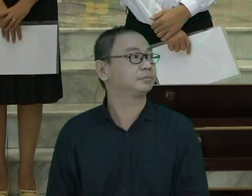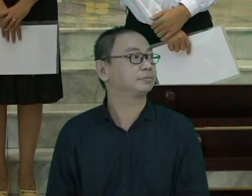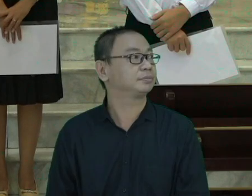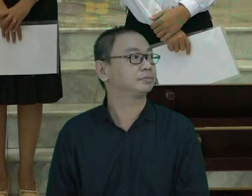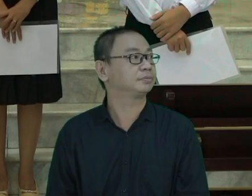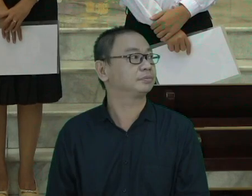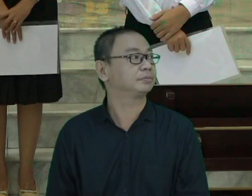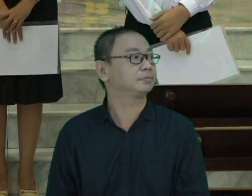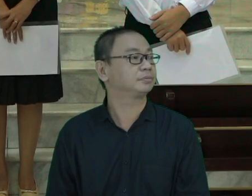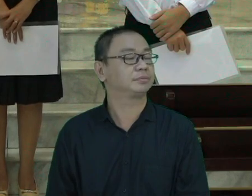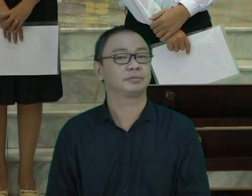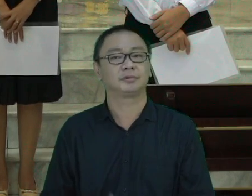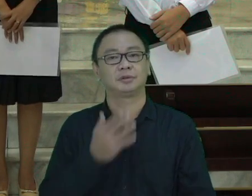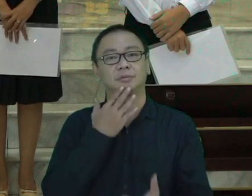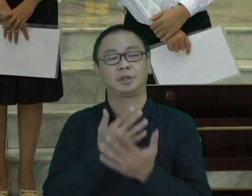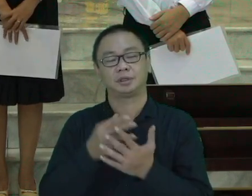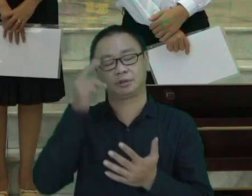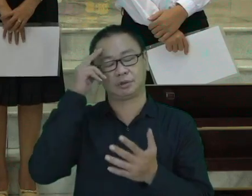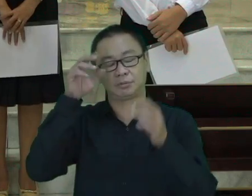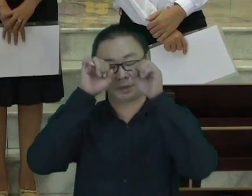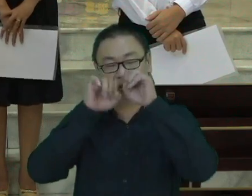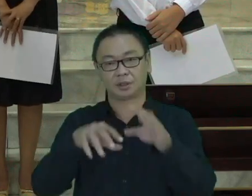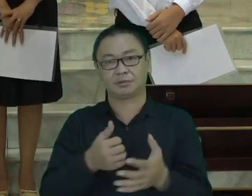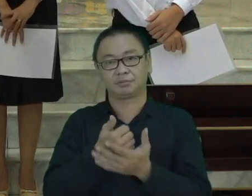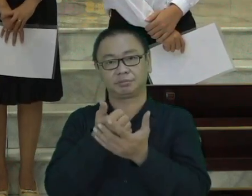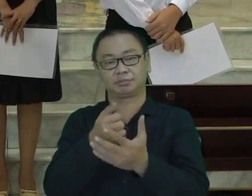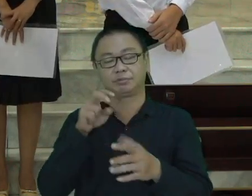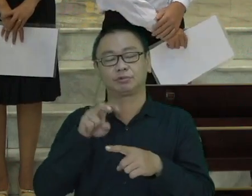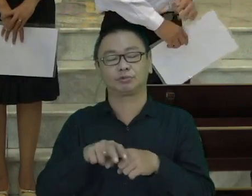Ya, terima kasih Tuhan memberkati. Silakan untuk duduk kembali.